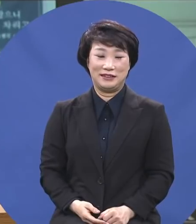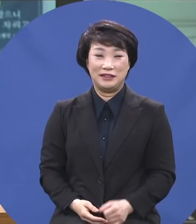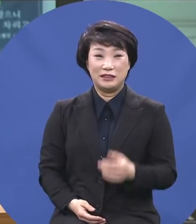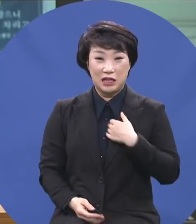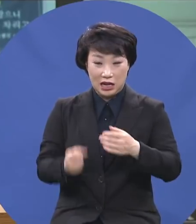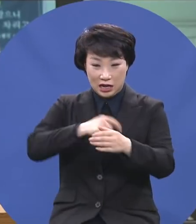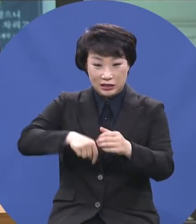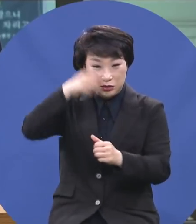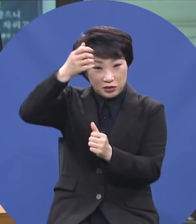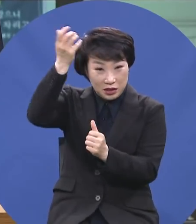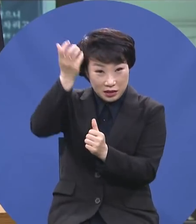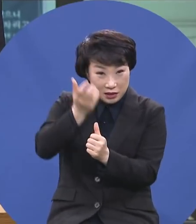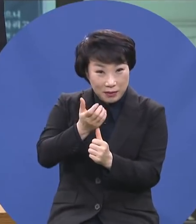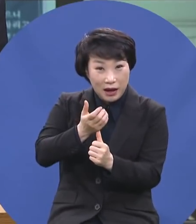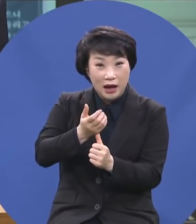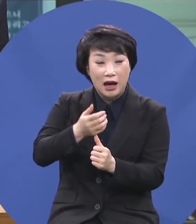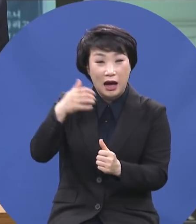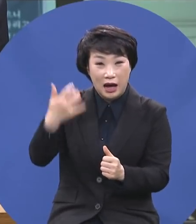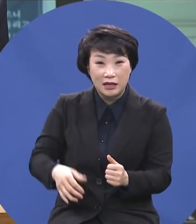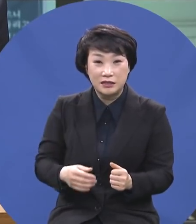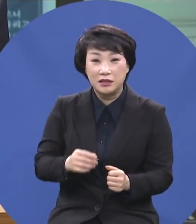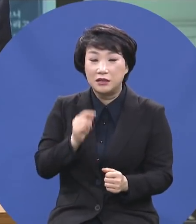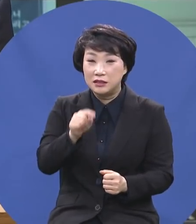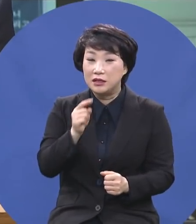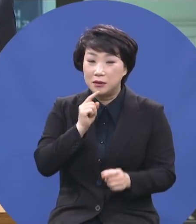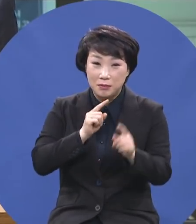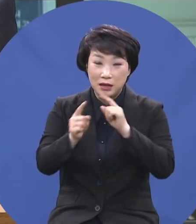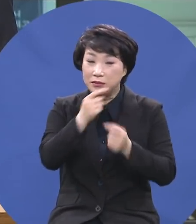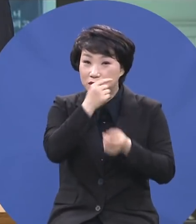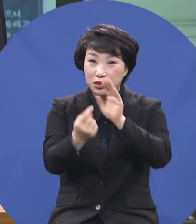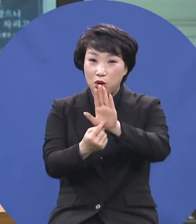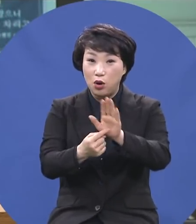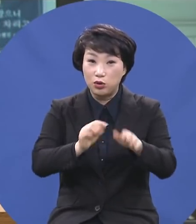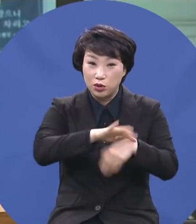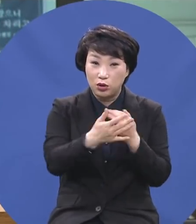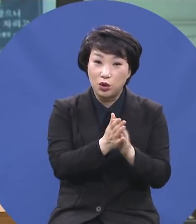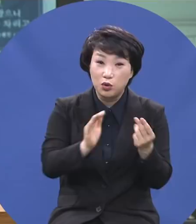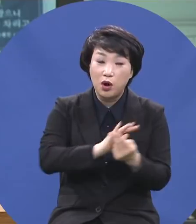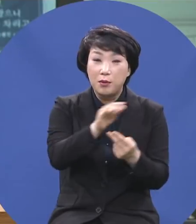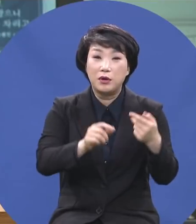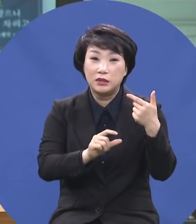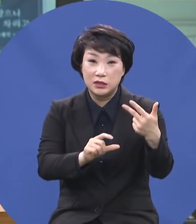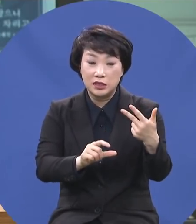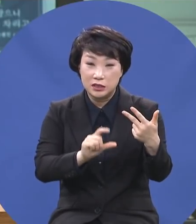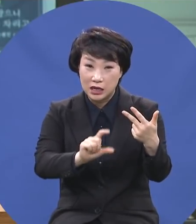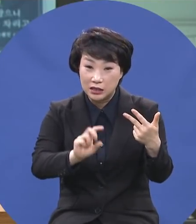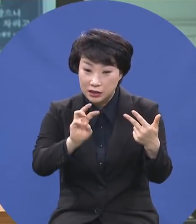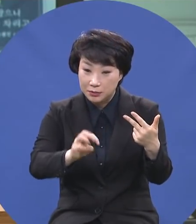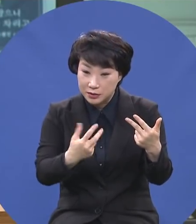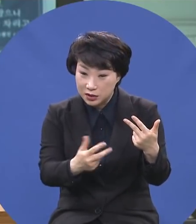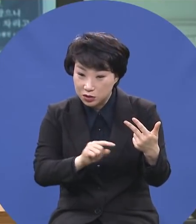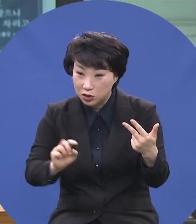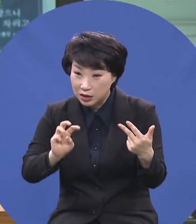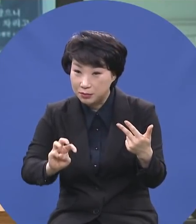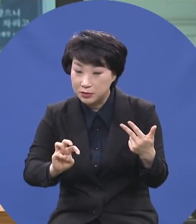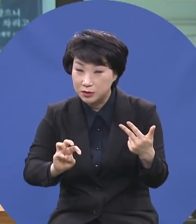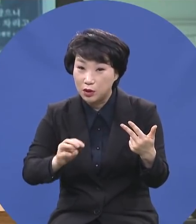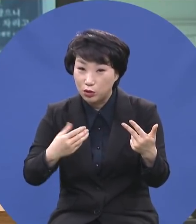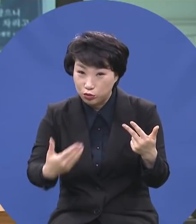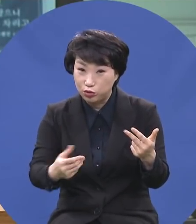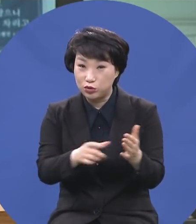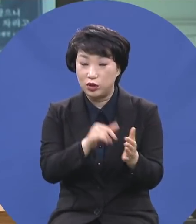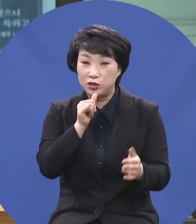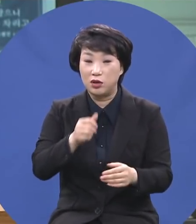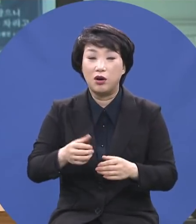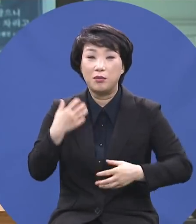임하시지 않았다고 말씀하시는 증거를 요한복음 7장 37절 39절에